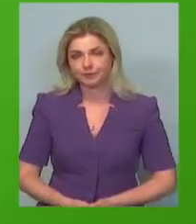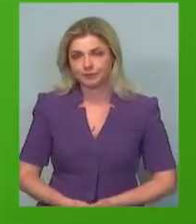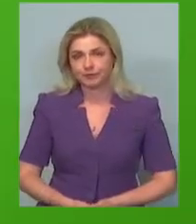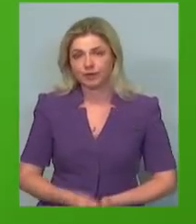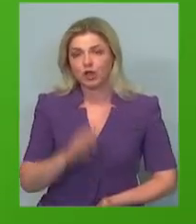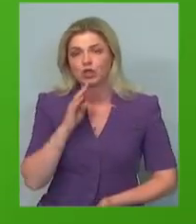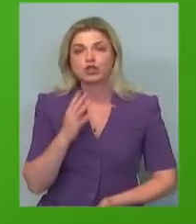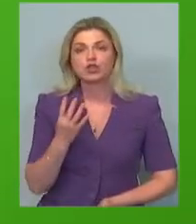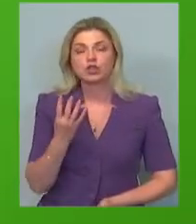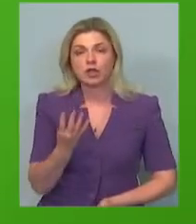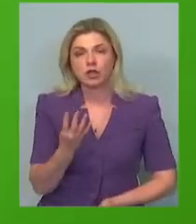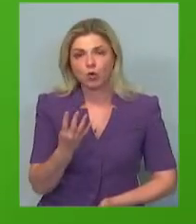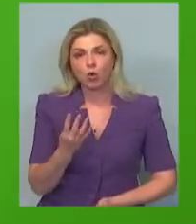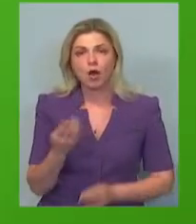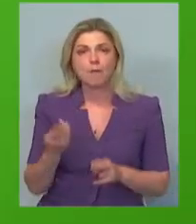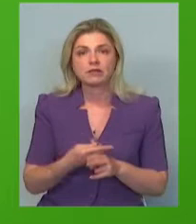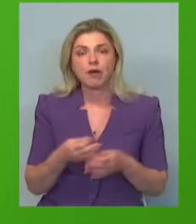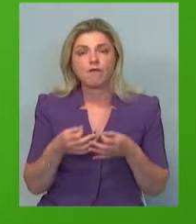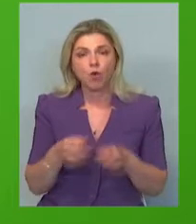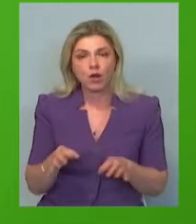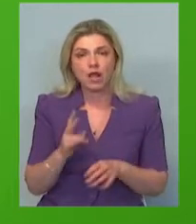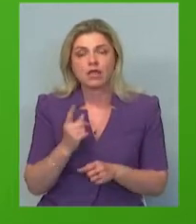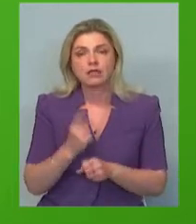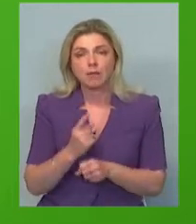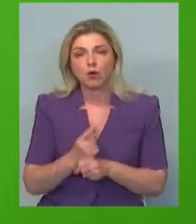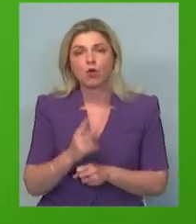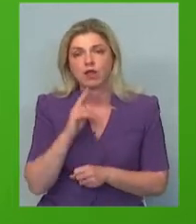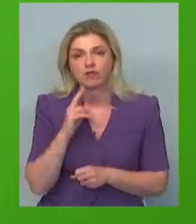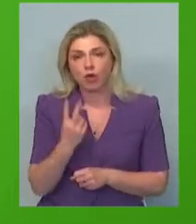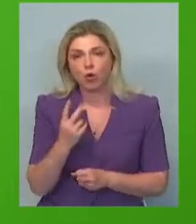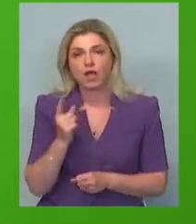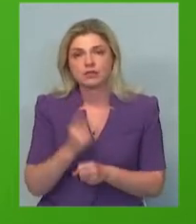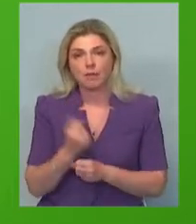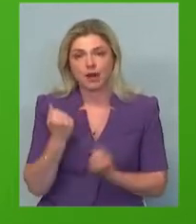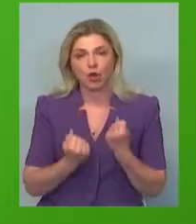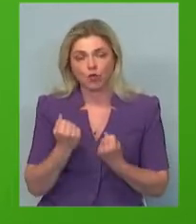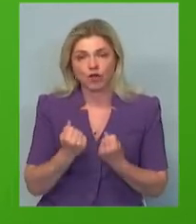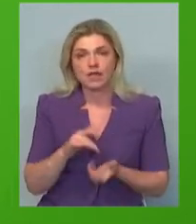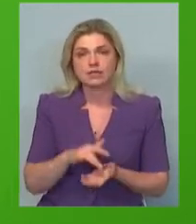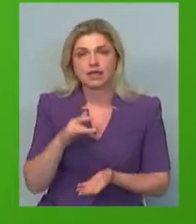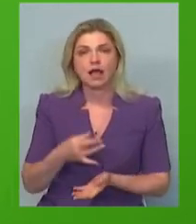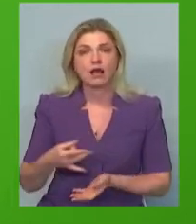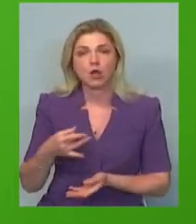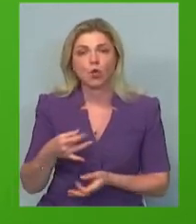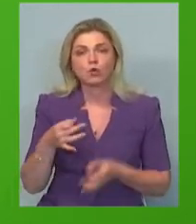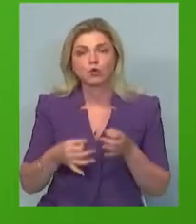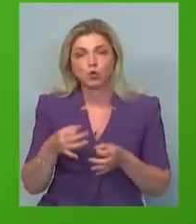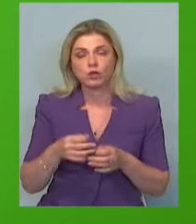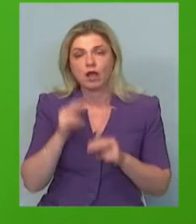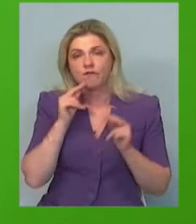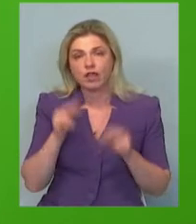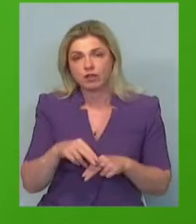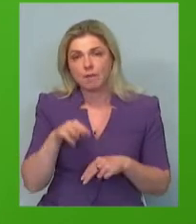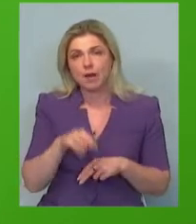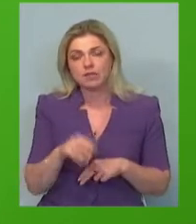4 роки позбавлення волі та 2 роки заборони керування автотранспортом. Центральний районний суд Миколаєва визнав винним Максима